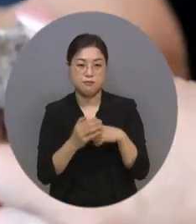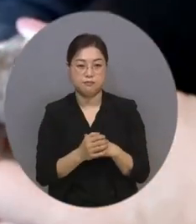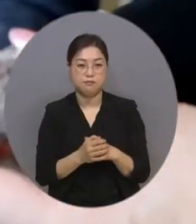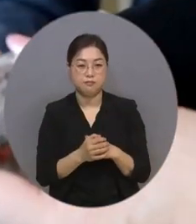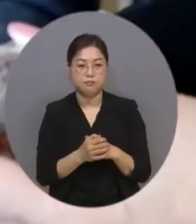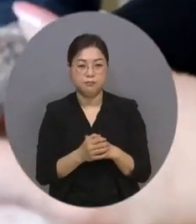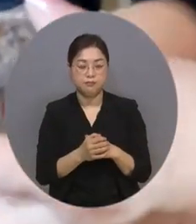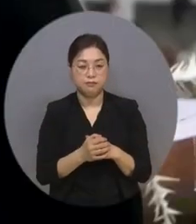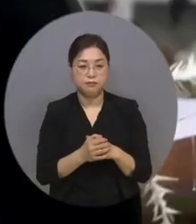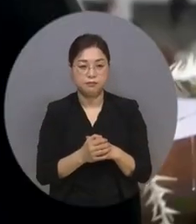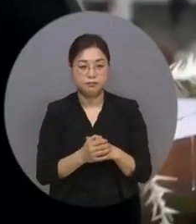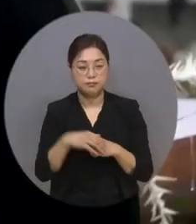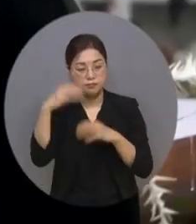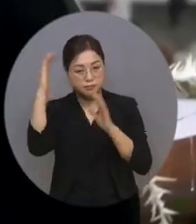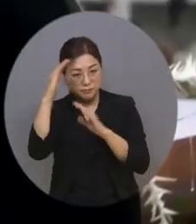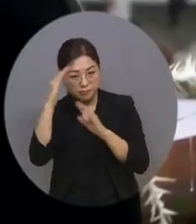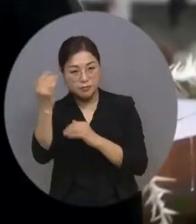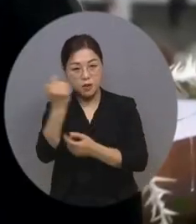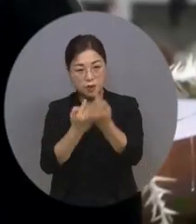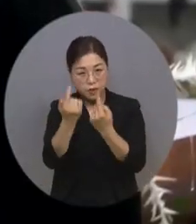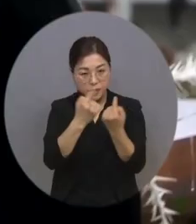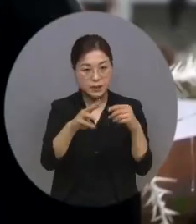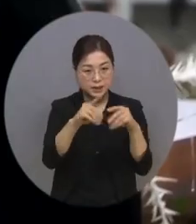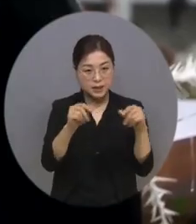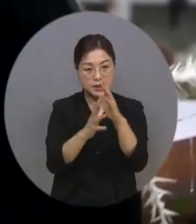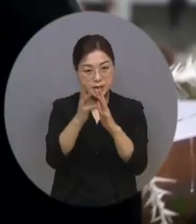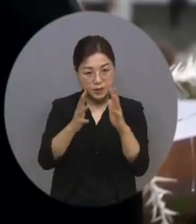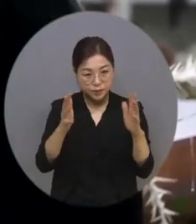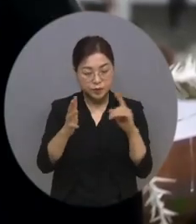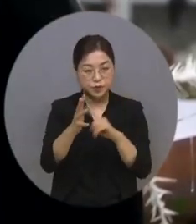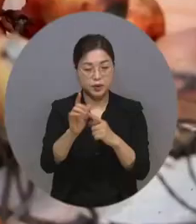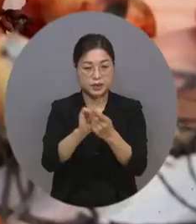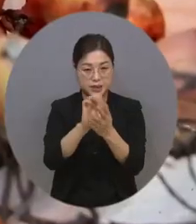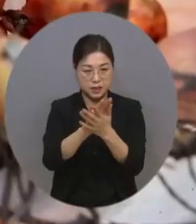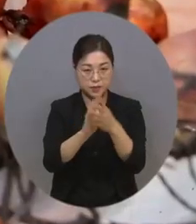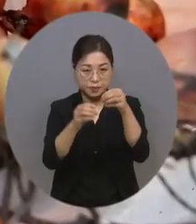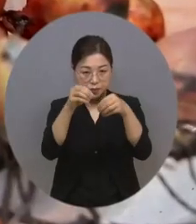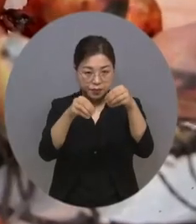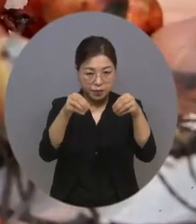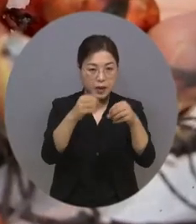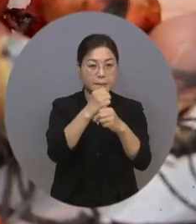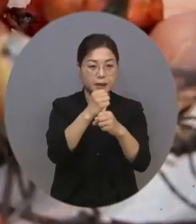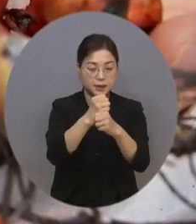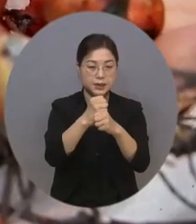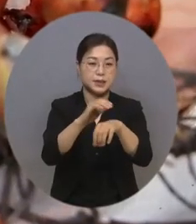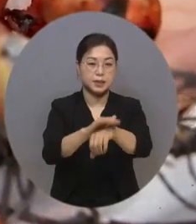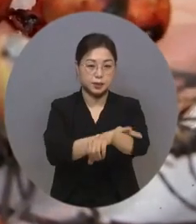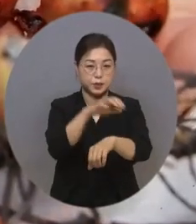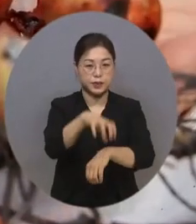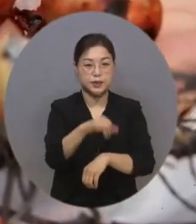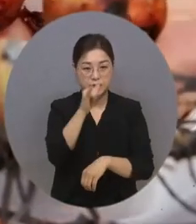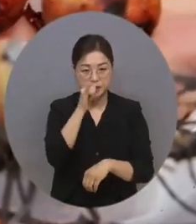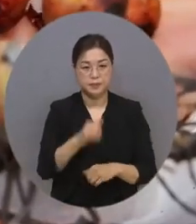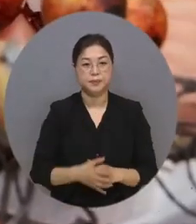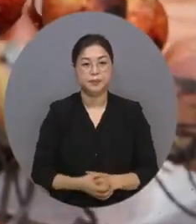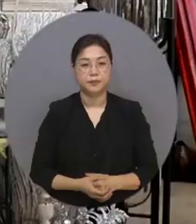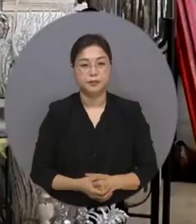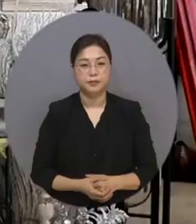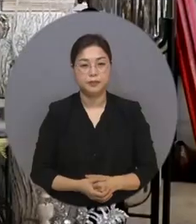교육생들이 직접 흙과 식물을 만지고 작품을 만들어보는 실습장도 마련돼 눈길을 끌고